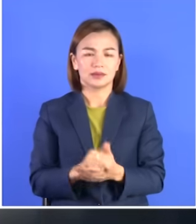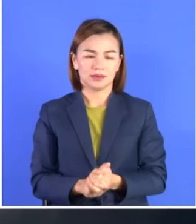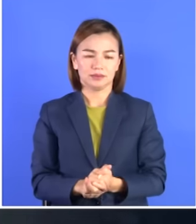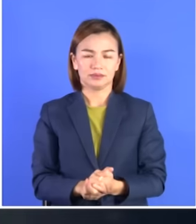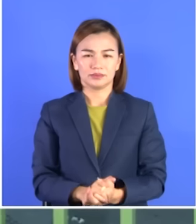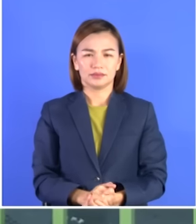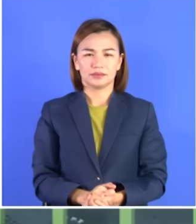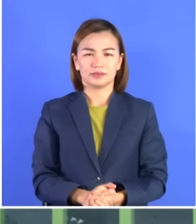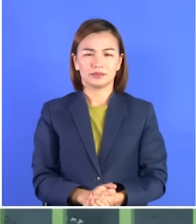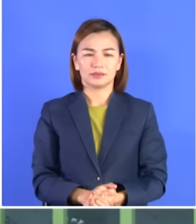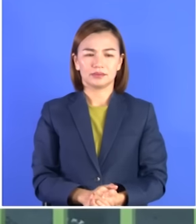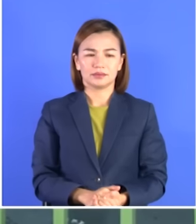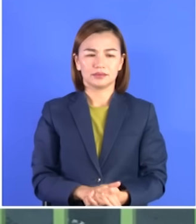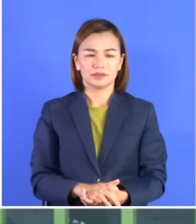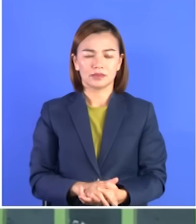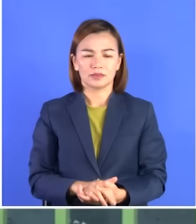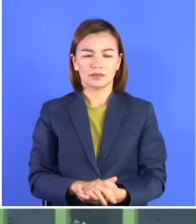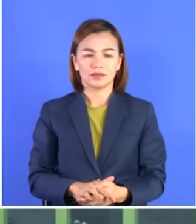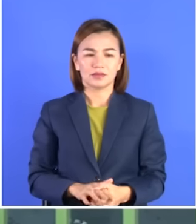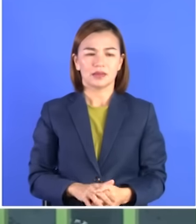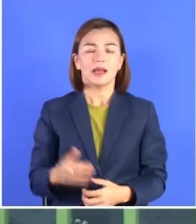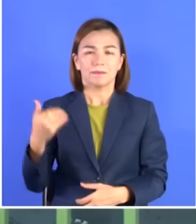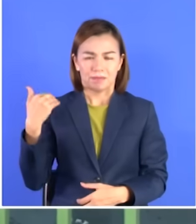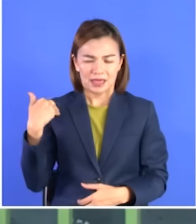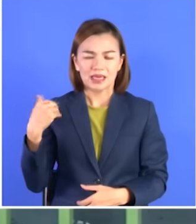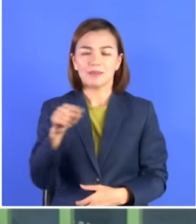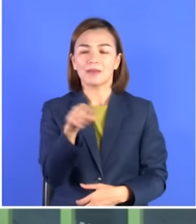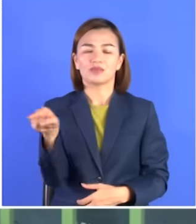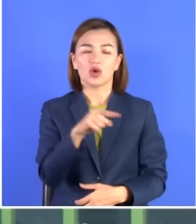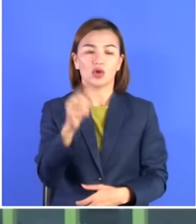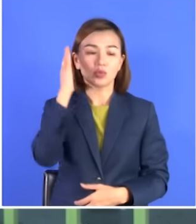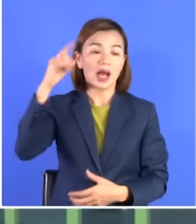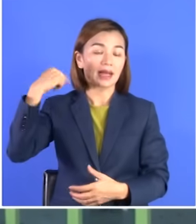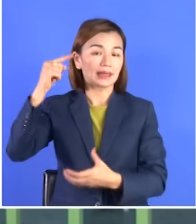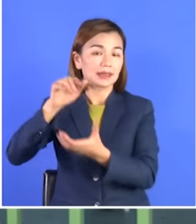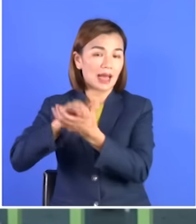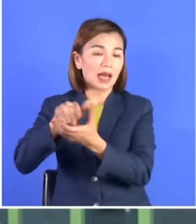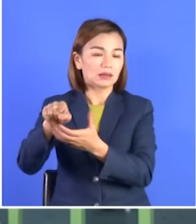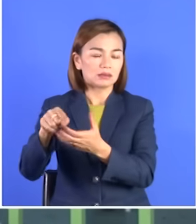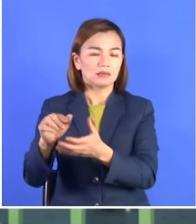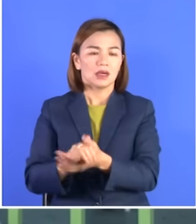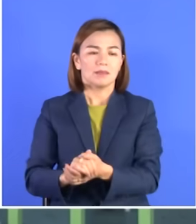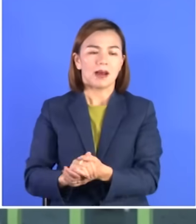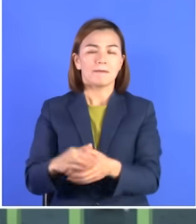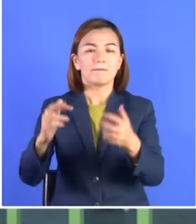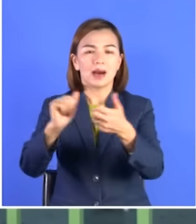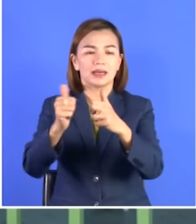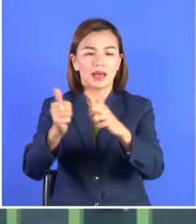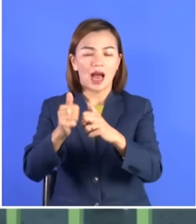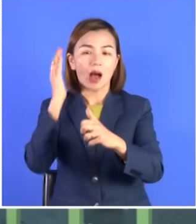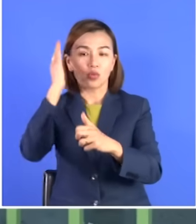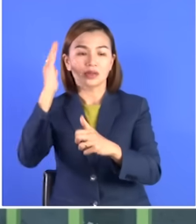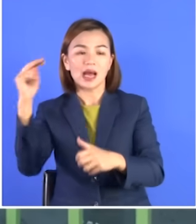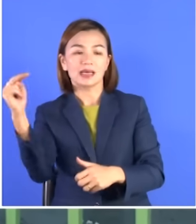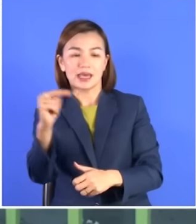หน่อยเท่าที่รู้ว่าเพราะว่ามีปัญหากันเหมือนแบบว่าตัวผู้ชายอ่ะจับได้ว่าผู้หญิงเหมือนมี